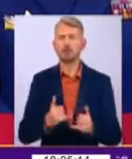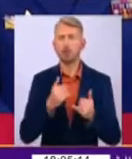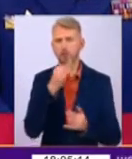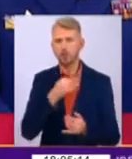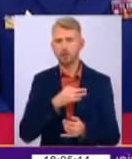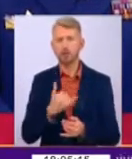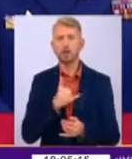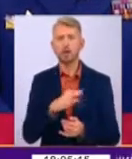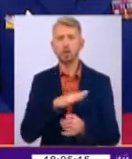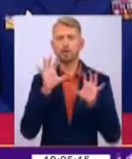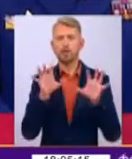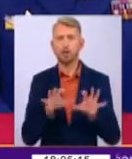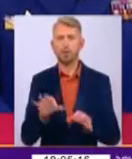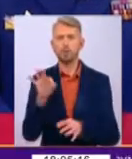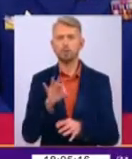нас закон про